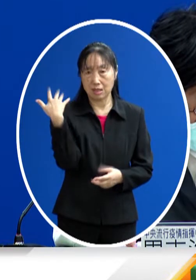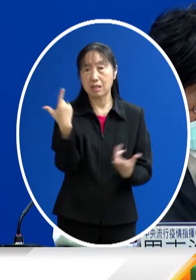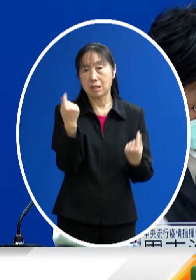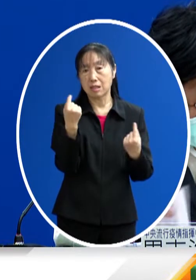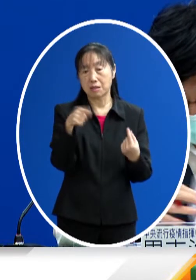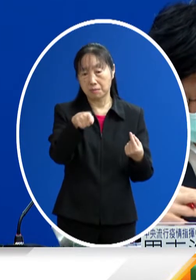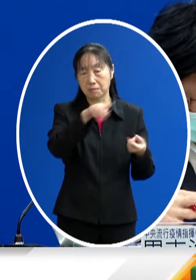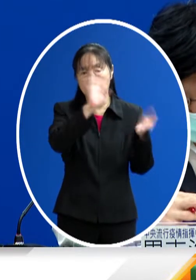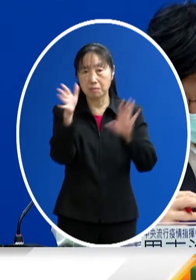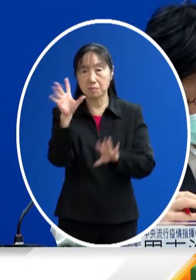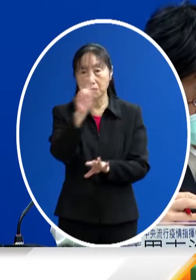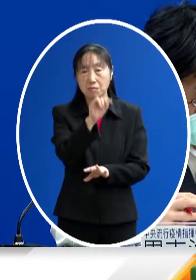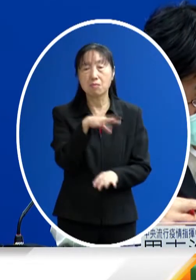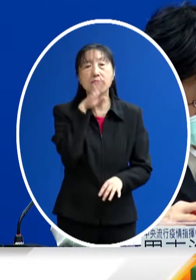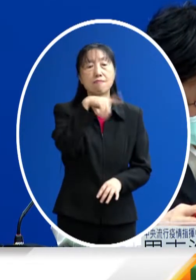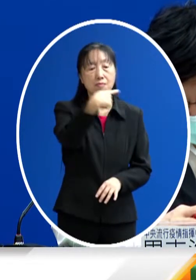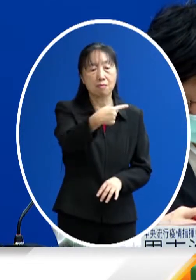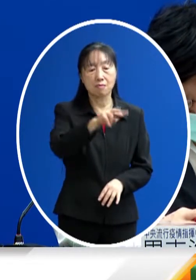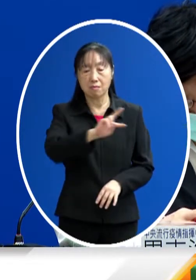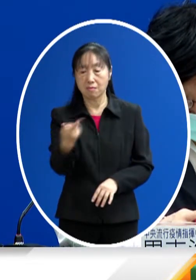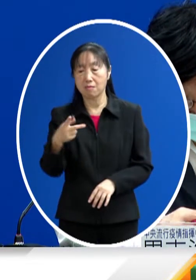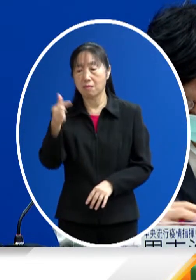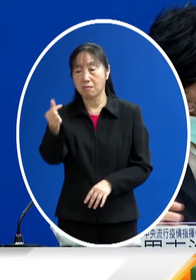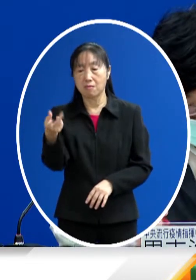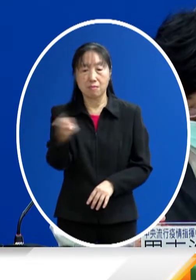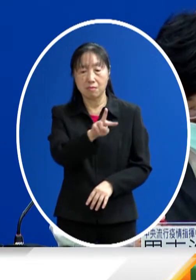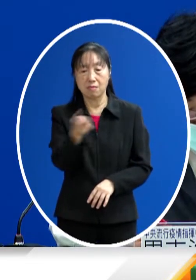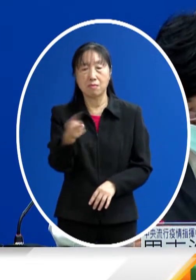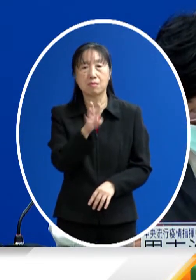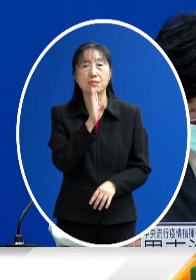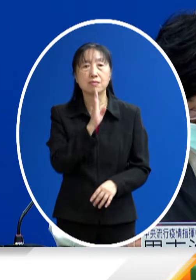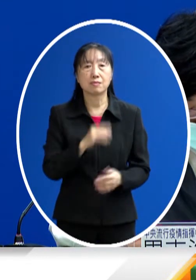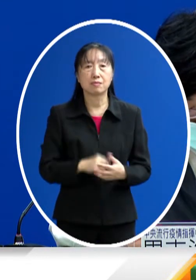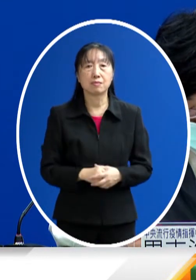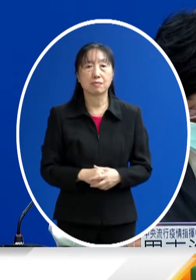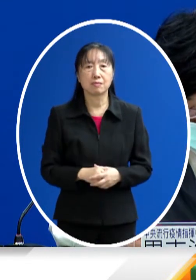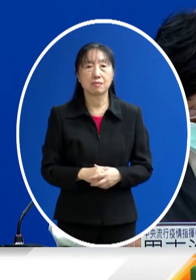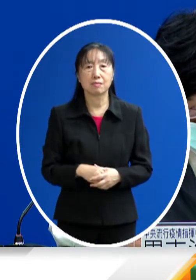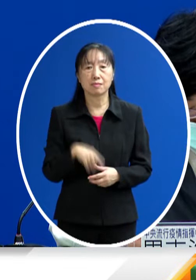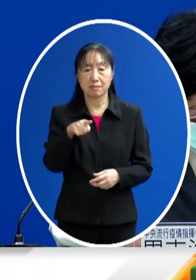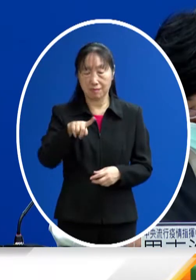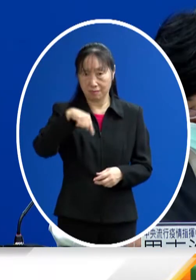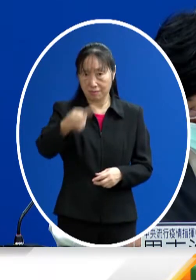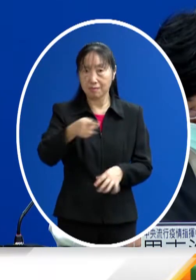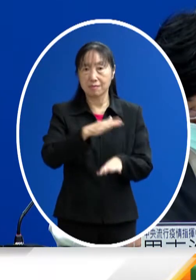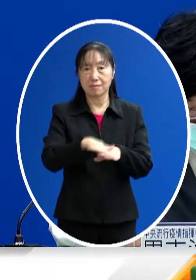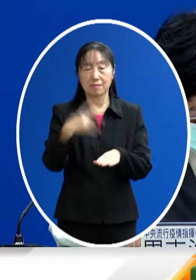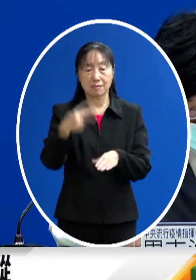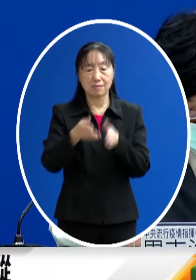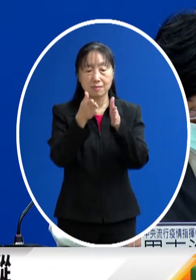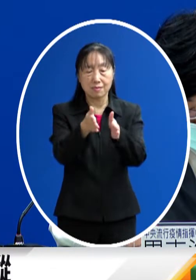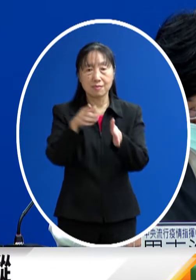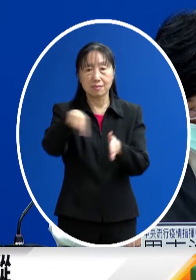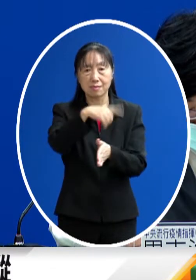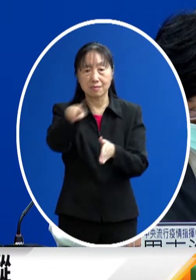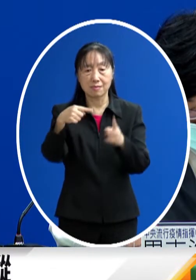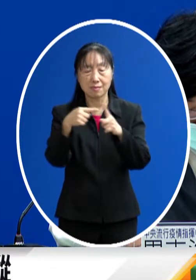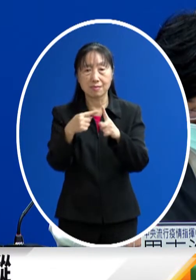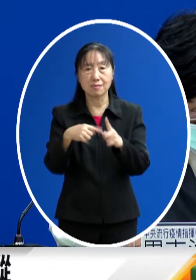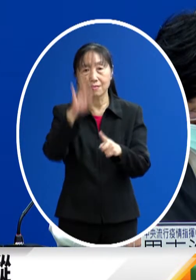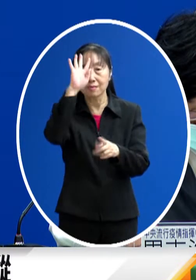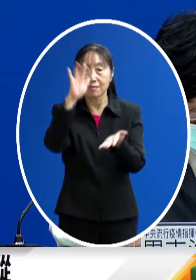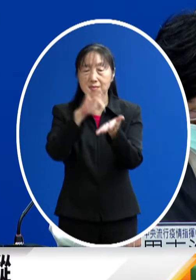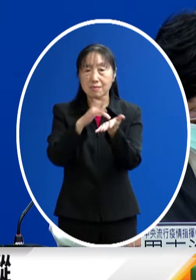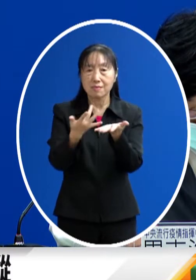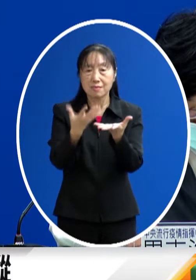到有一些这种阴转阳或阴阴阳阳的这个阶段，所以这个部分后续会再针对他们的一些病毒量的变